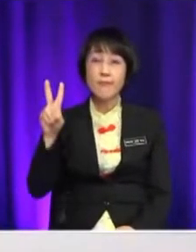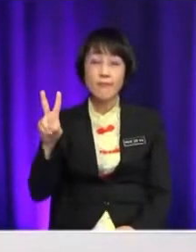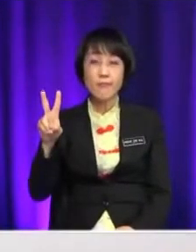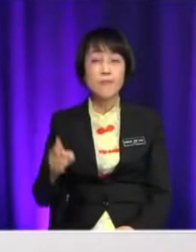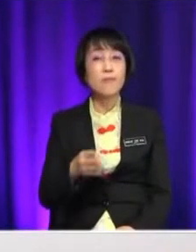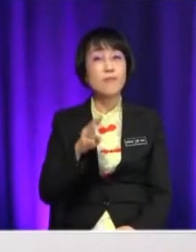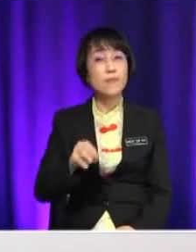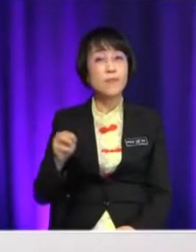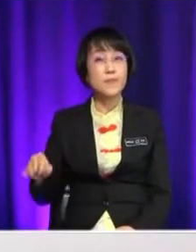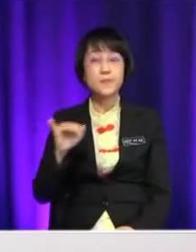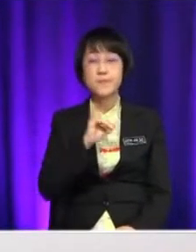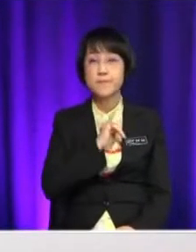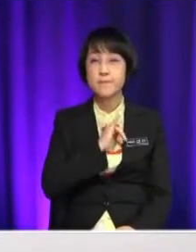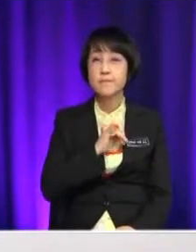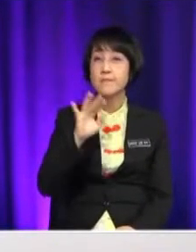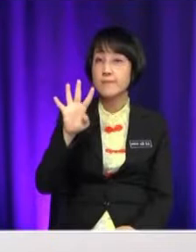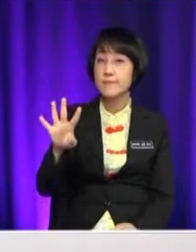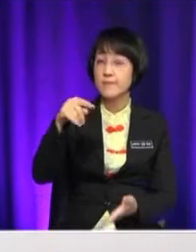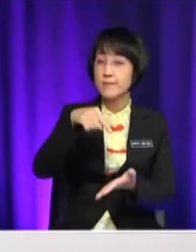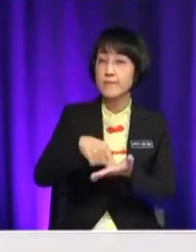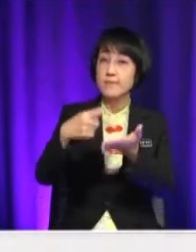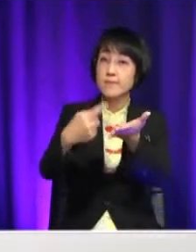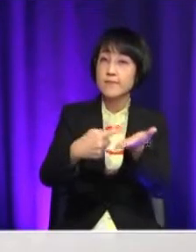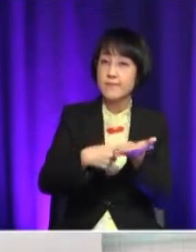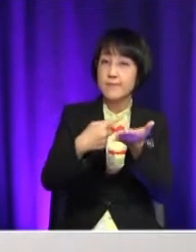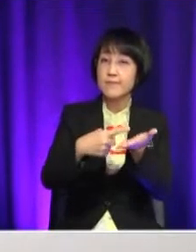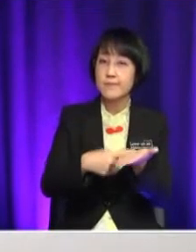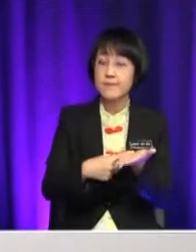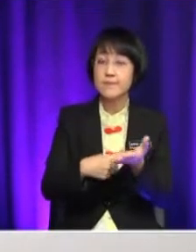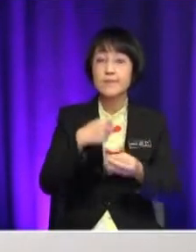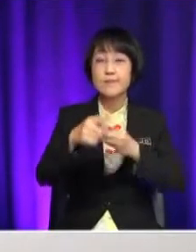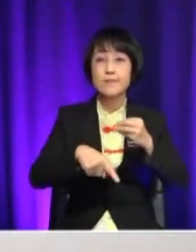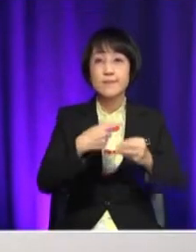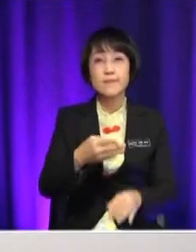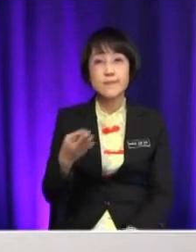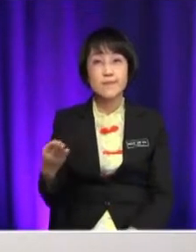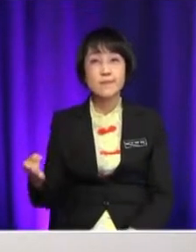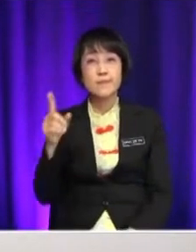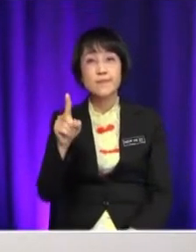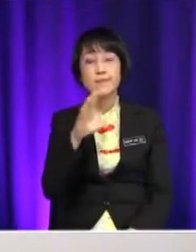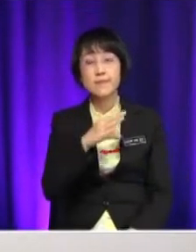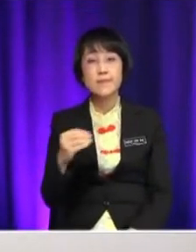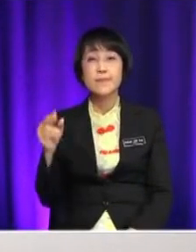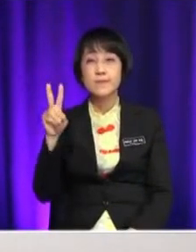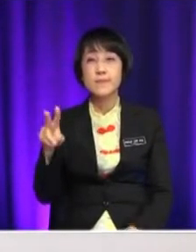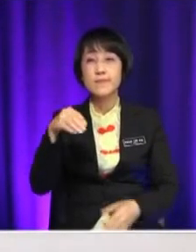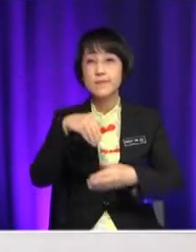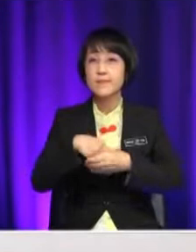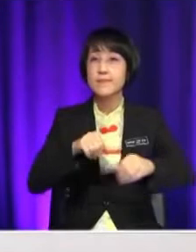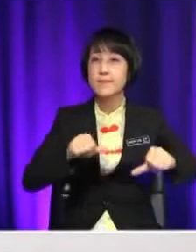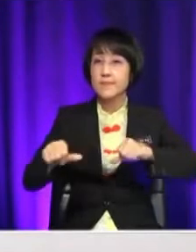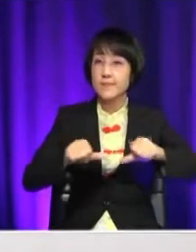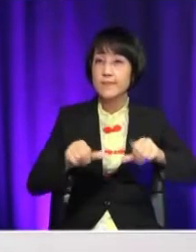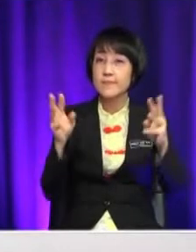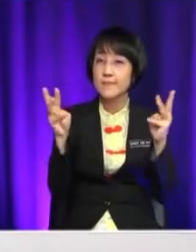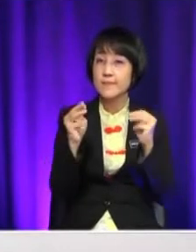murid saya yang berempat ini akan bincangkan tentang bahan 1 dan bahan 2 dalam aktiviti forum.